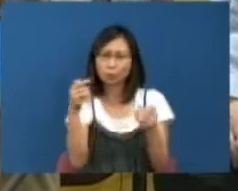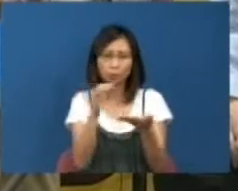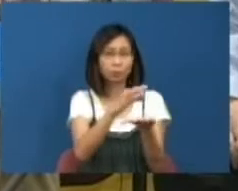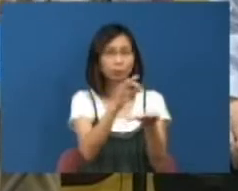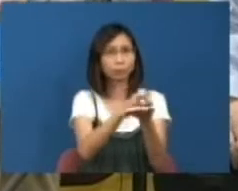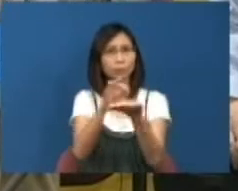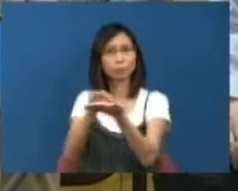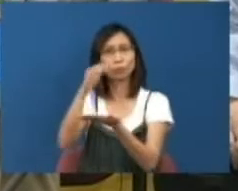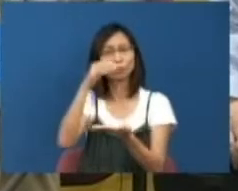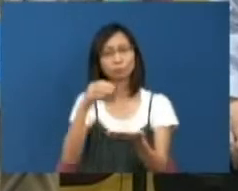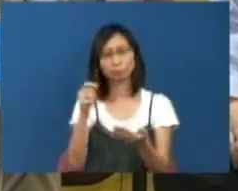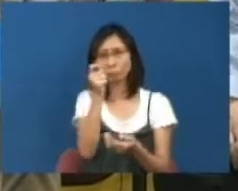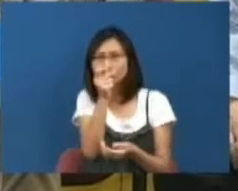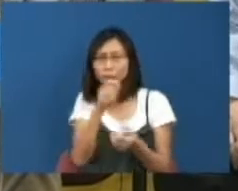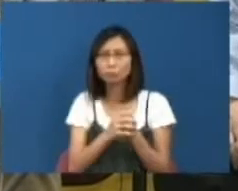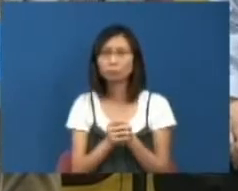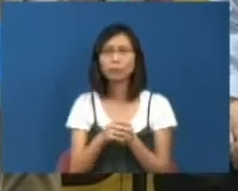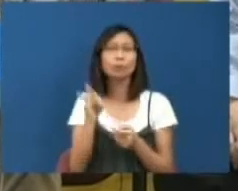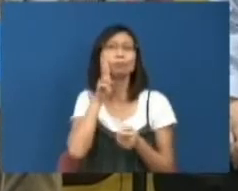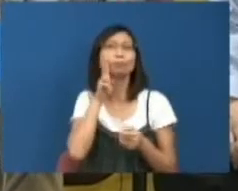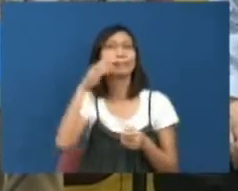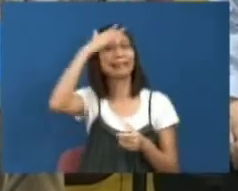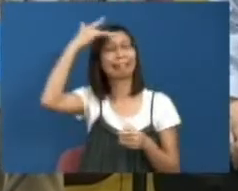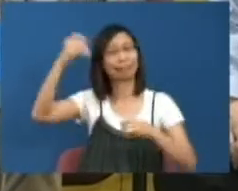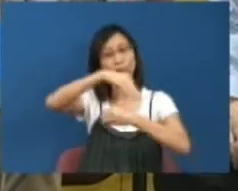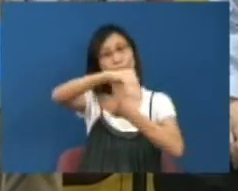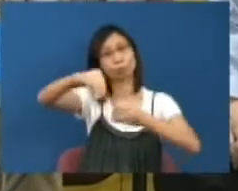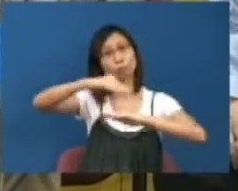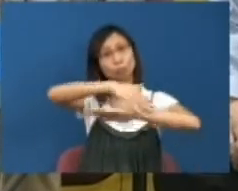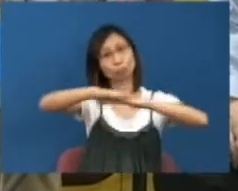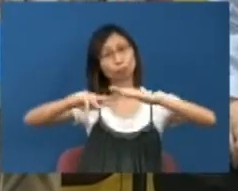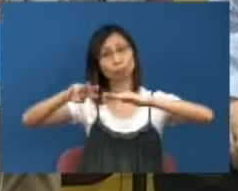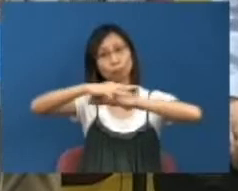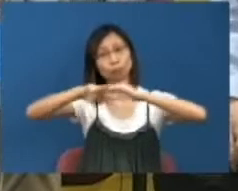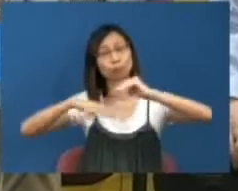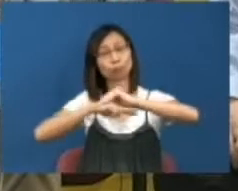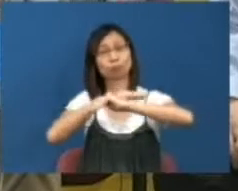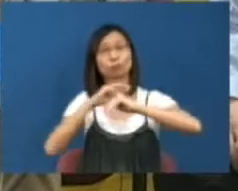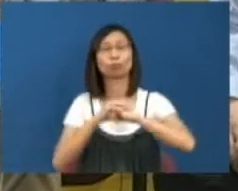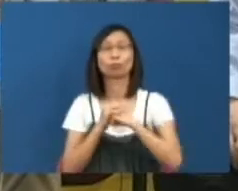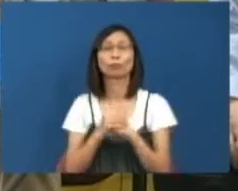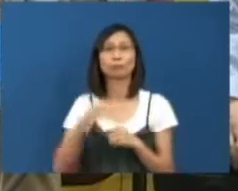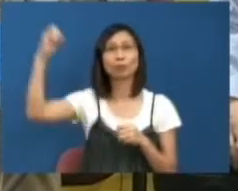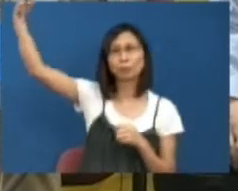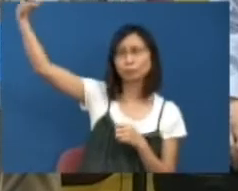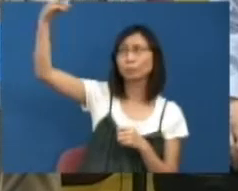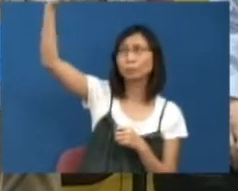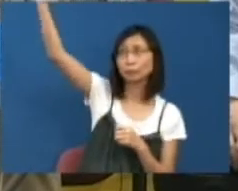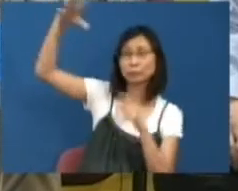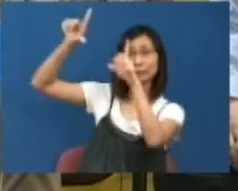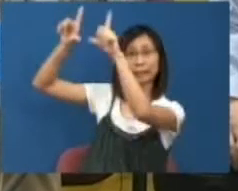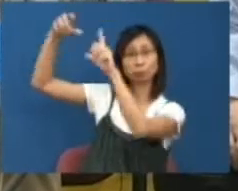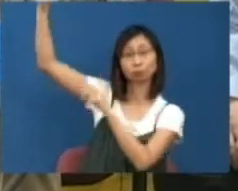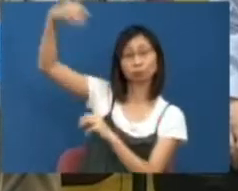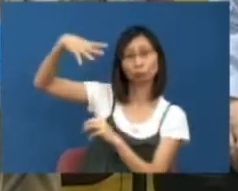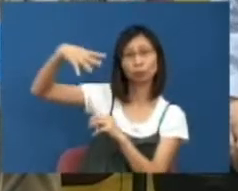成個熱島效應。 咁變咗冇錯啦，變咗咧太陽曬落嚟嗰啲熱能啊，就俾嗰個石屎樓啲石